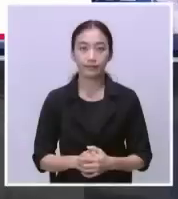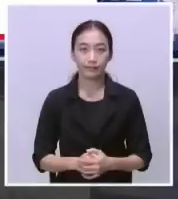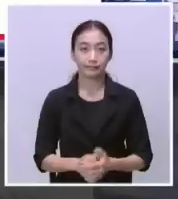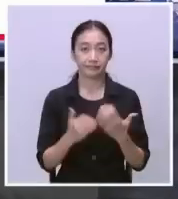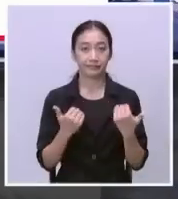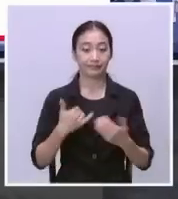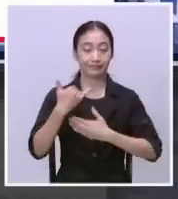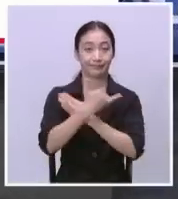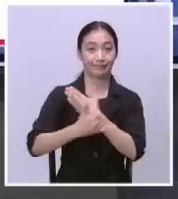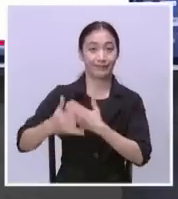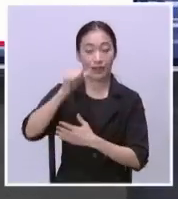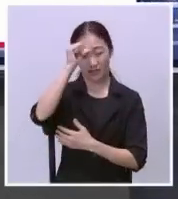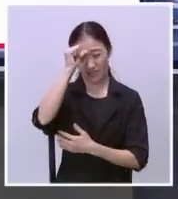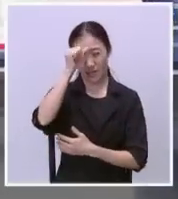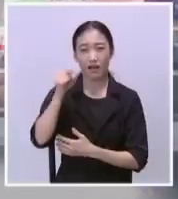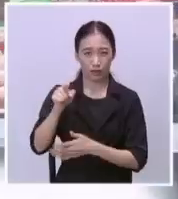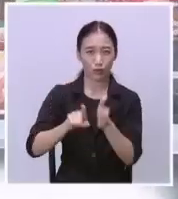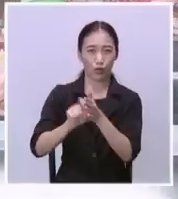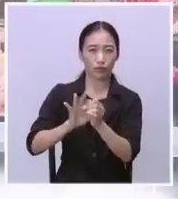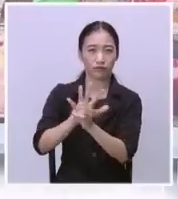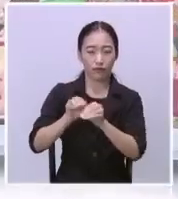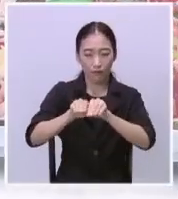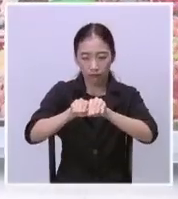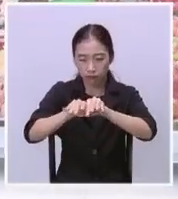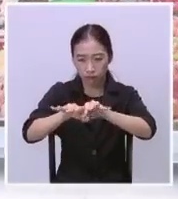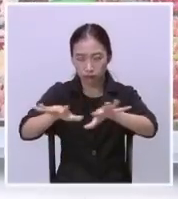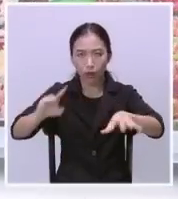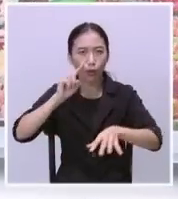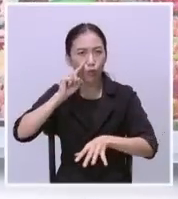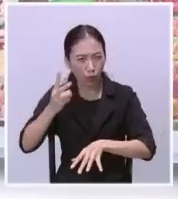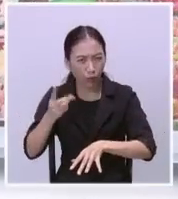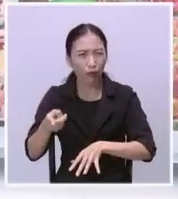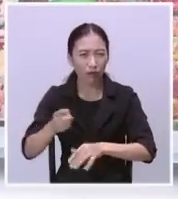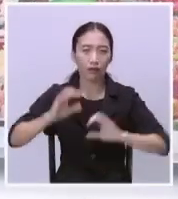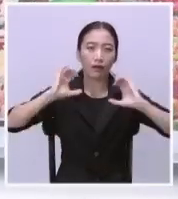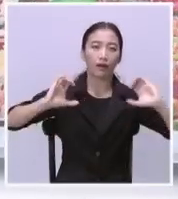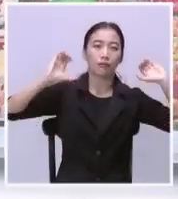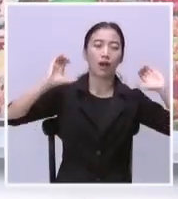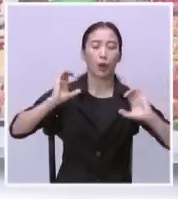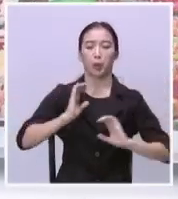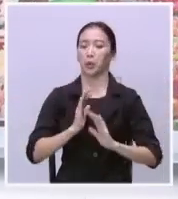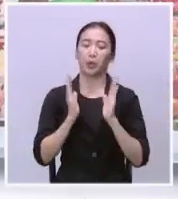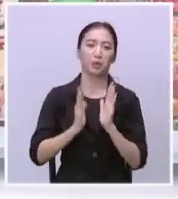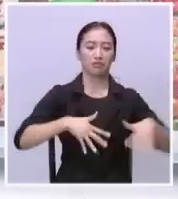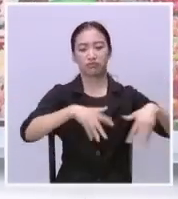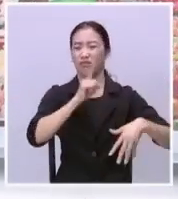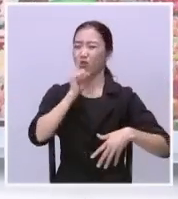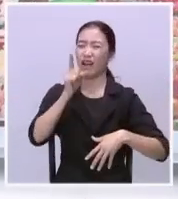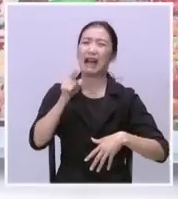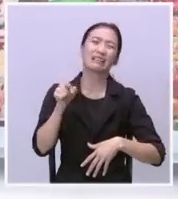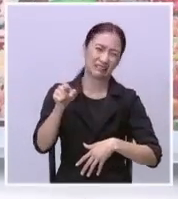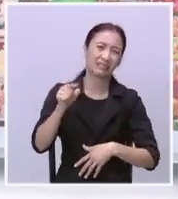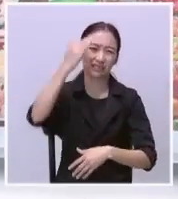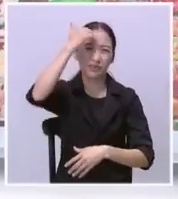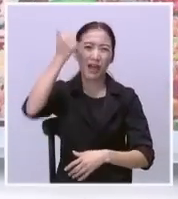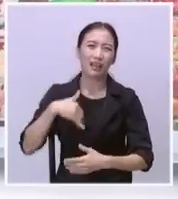ตอนนี้อินเดียเผชิญกับการระบาดของโควิด19ระลอก2นะครับแล้วรัฐบาลก็ถูกวิพากษ์วิจารณ์อย่างหนักเลยนะครับว่ามัวแต่ส่งออกวัคซีนไปต่